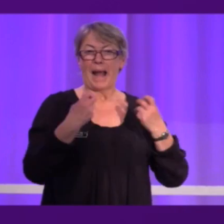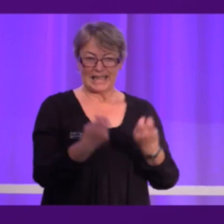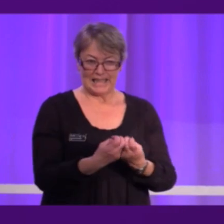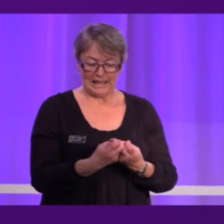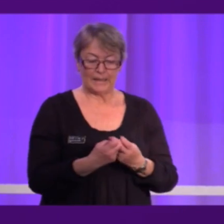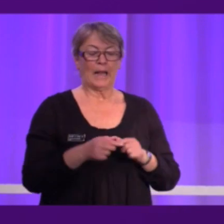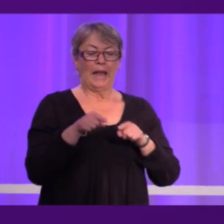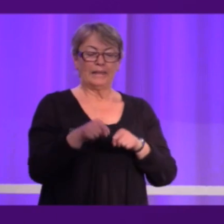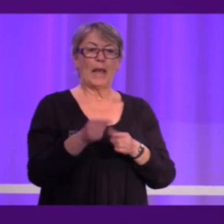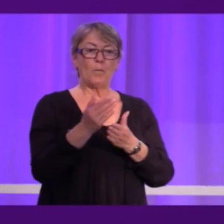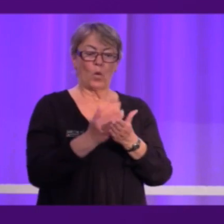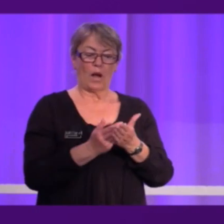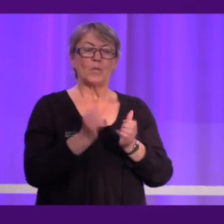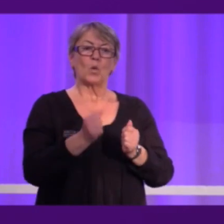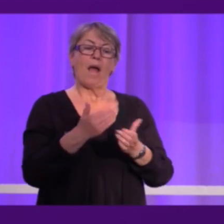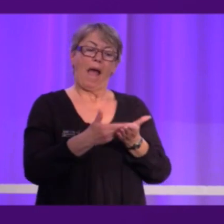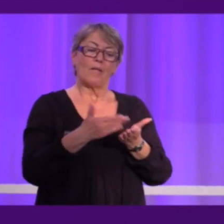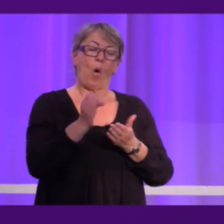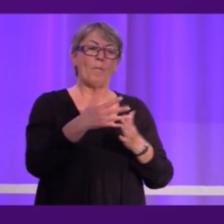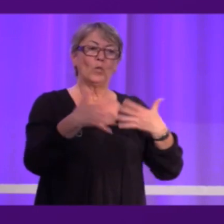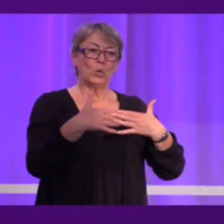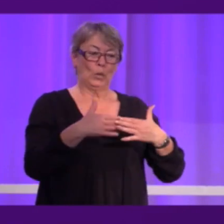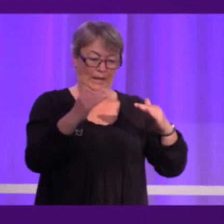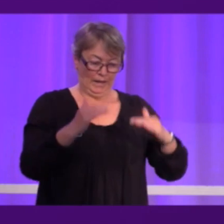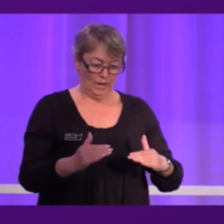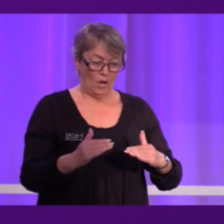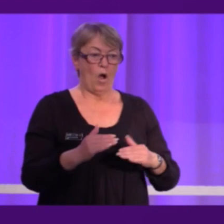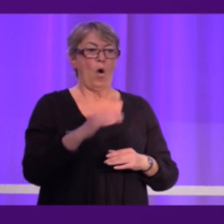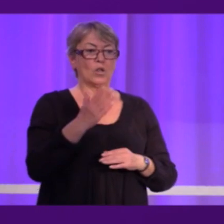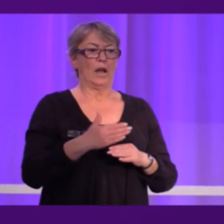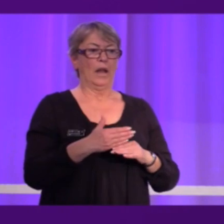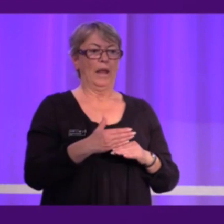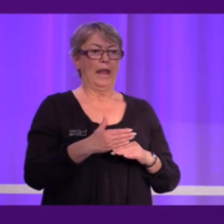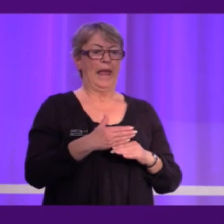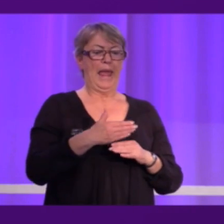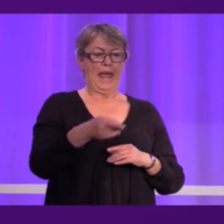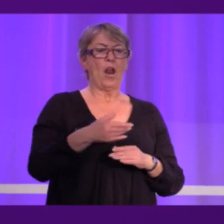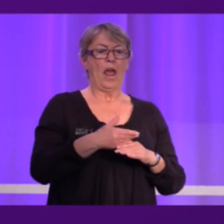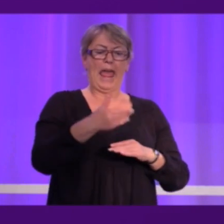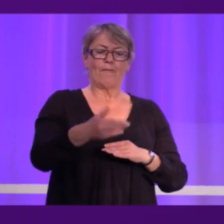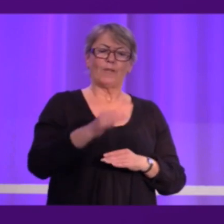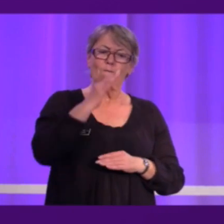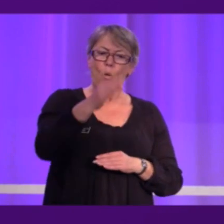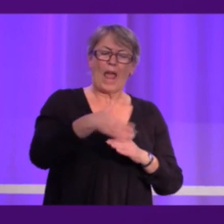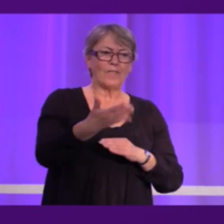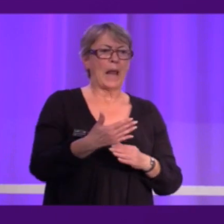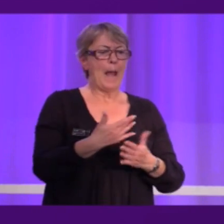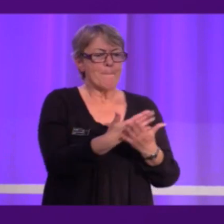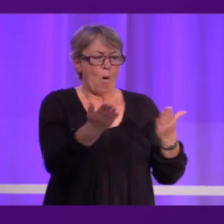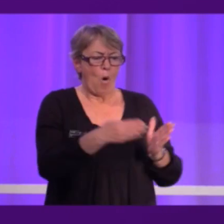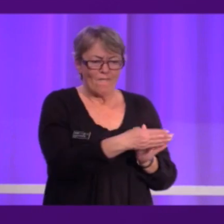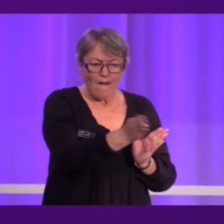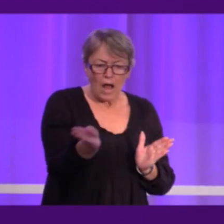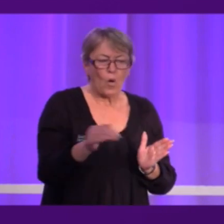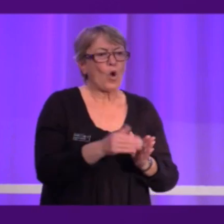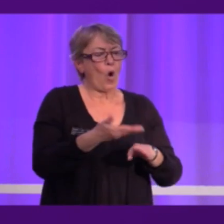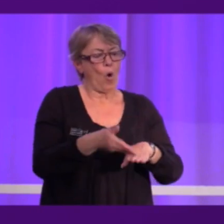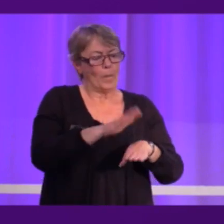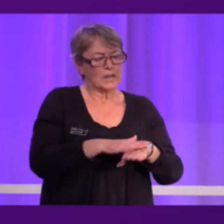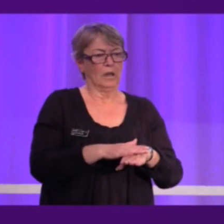det skulle handla om funktionshinder. Och här efterfrågade man just mångfald och kompetens